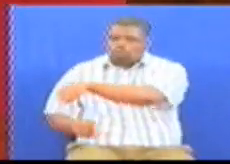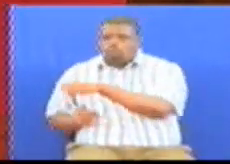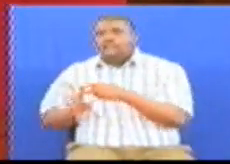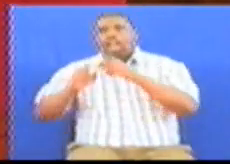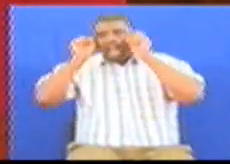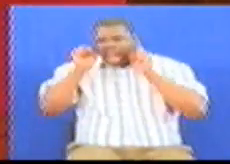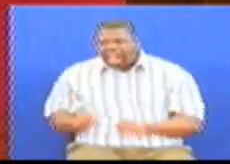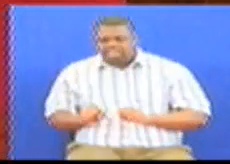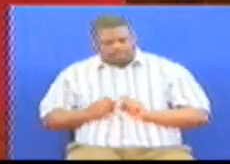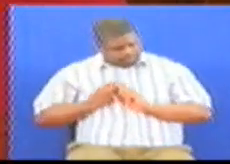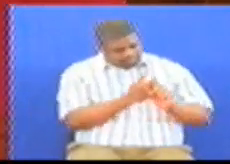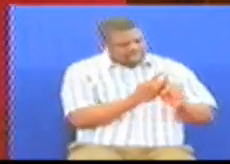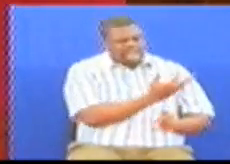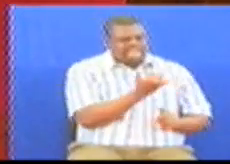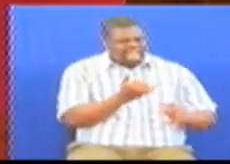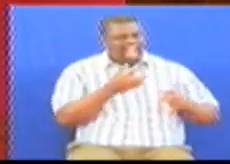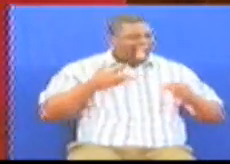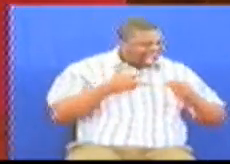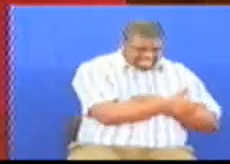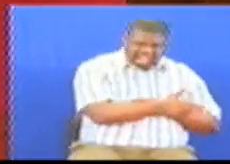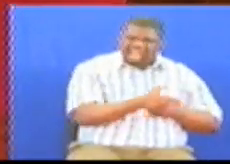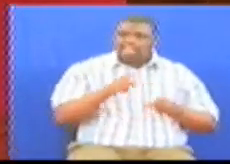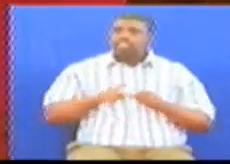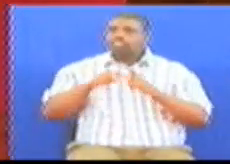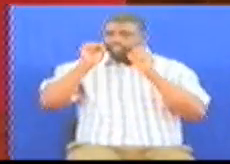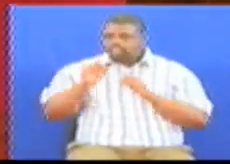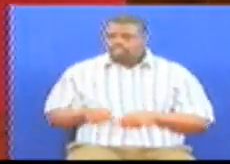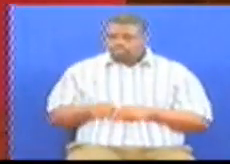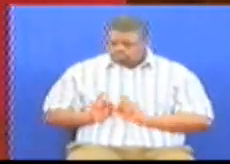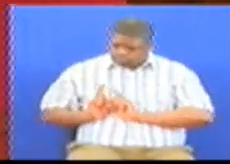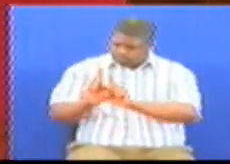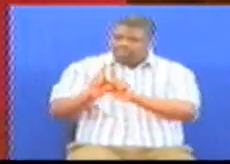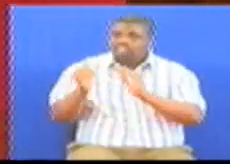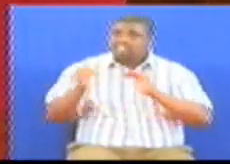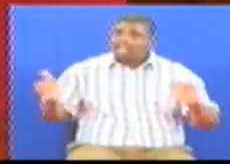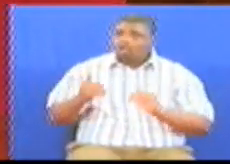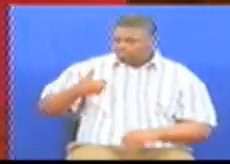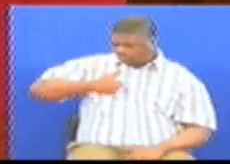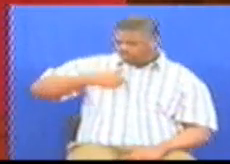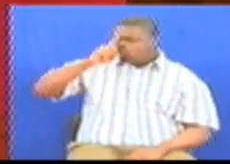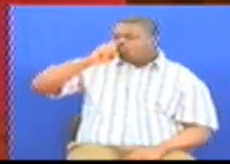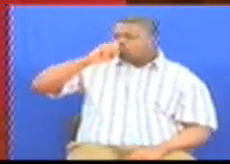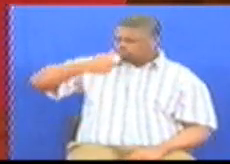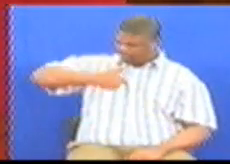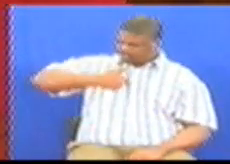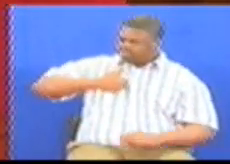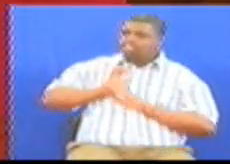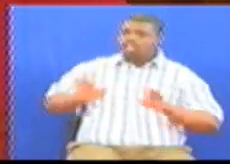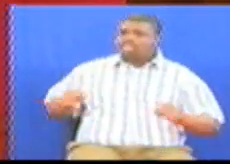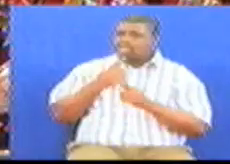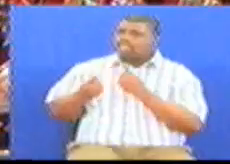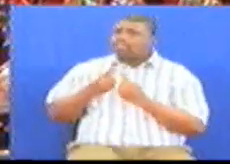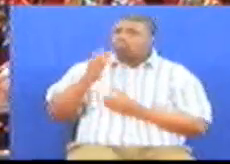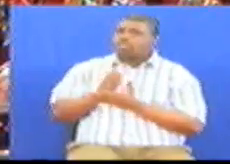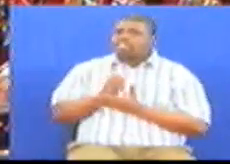Lazima tufate idadi ya kata ndio tunakwenda kisawa. Nimechunguza mimi, wengi wanga usema, lakini mimi nasema kwa mpenzi wa